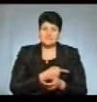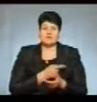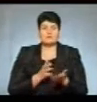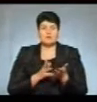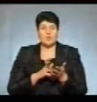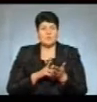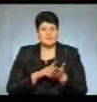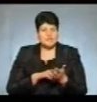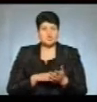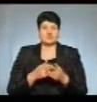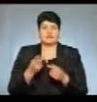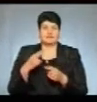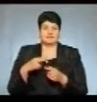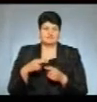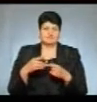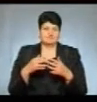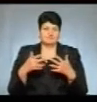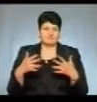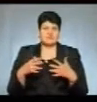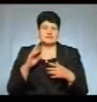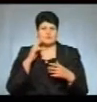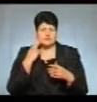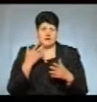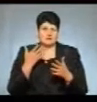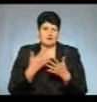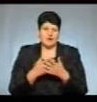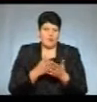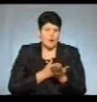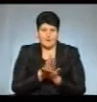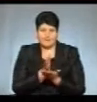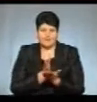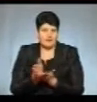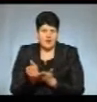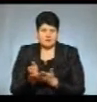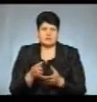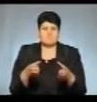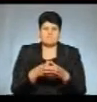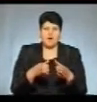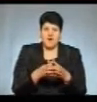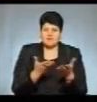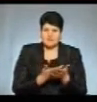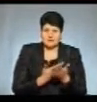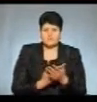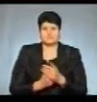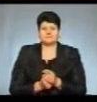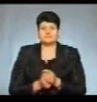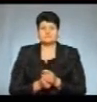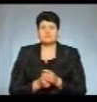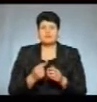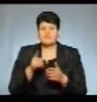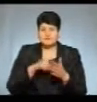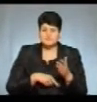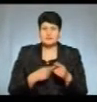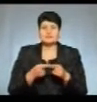також дані про сексуальну орієнтацію, дані про приналежність до якоїсь партії чи до нацменшин якихось. Це